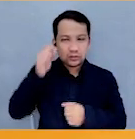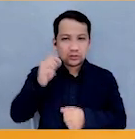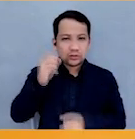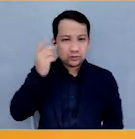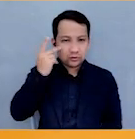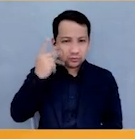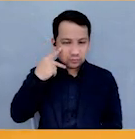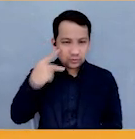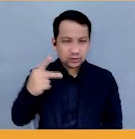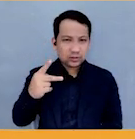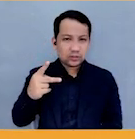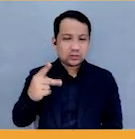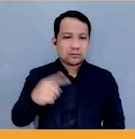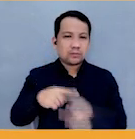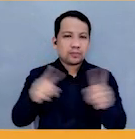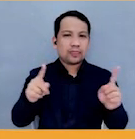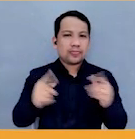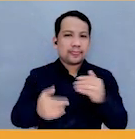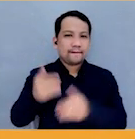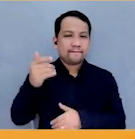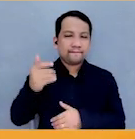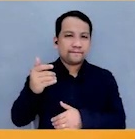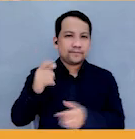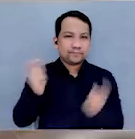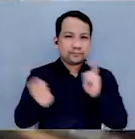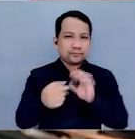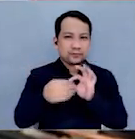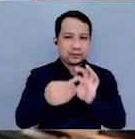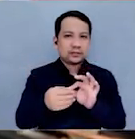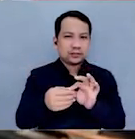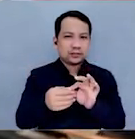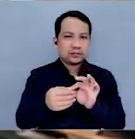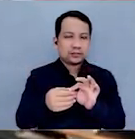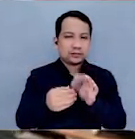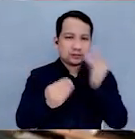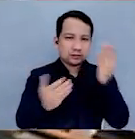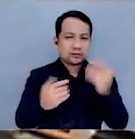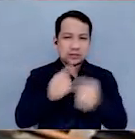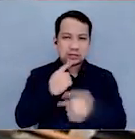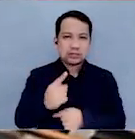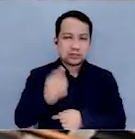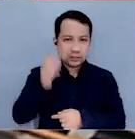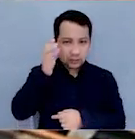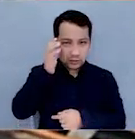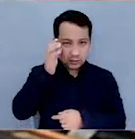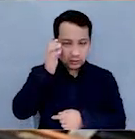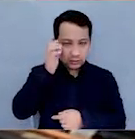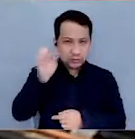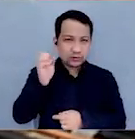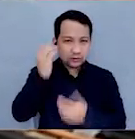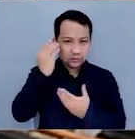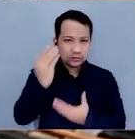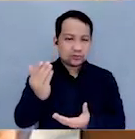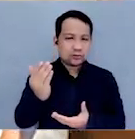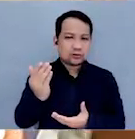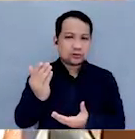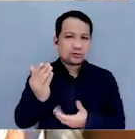Pero maaari pa raw silang mag-amyenda o mag-interpolate. Pero mismong si Senate President Cheese Escudero na ang